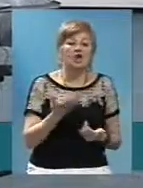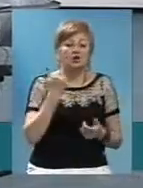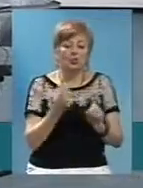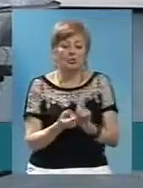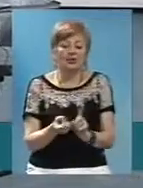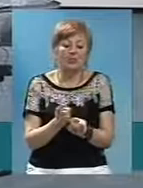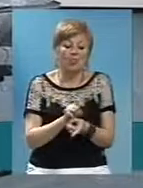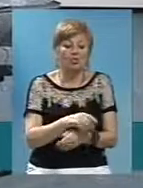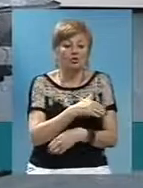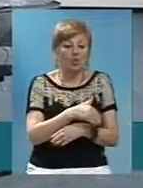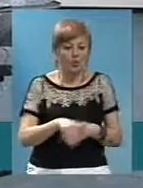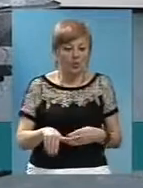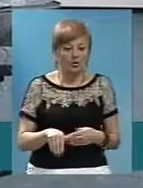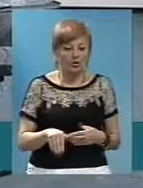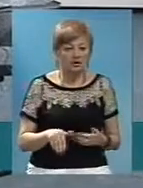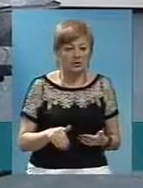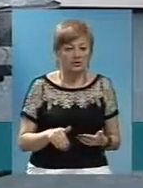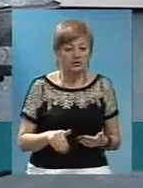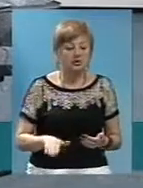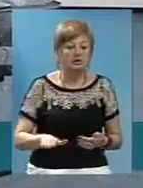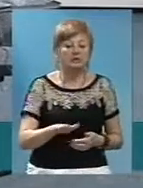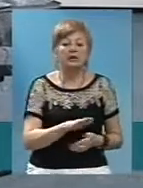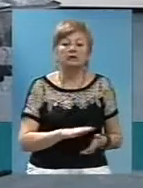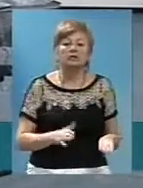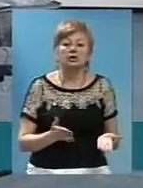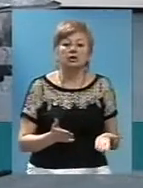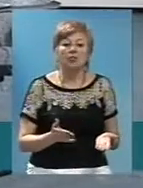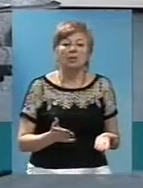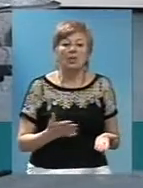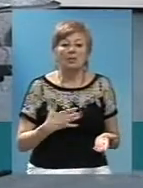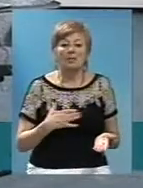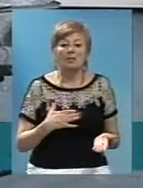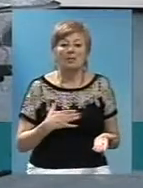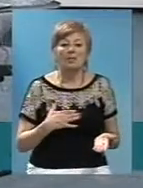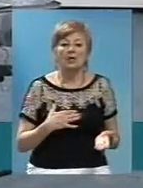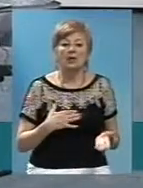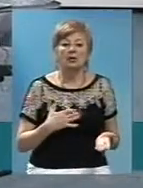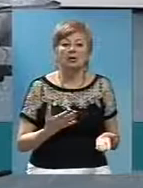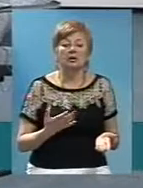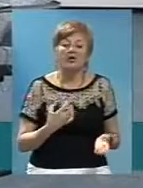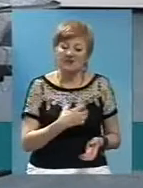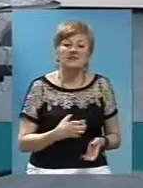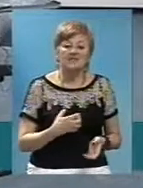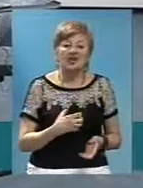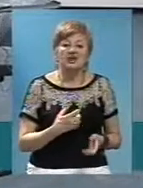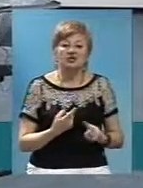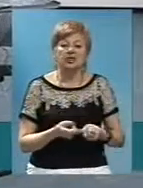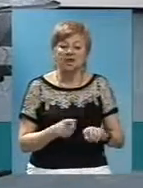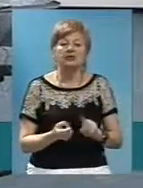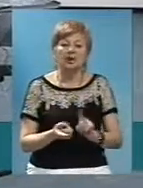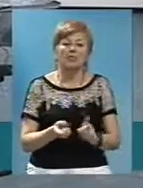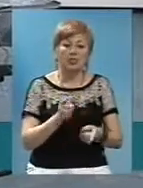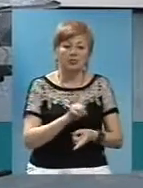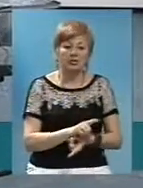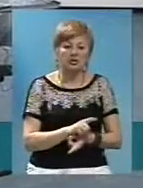перейменування відбувається, це ми теж маркуємо територію. Тут ми не повторюємо, що наскільки важливо це перейменування, і як важливо